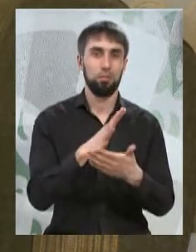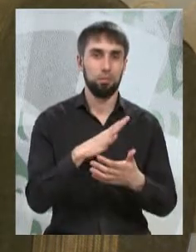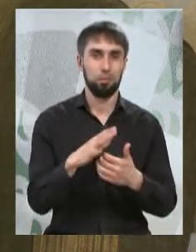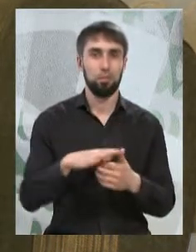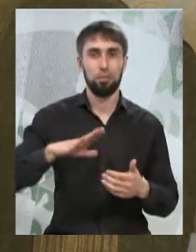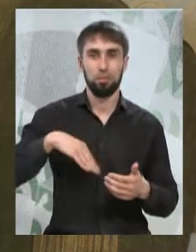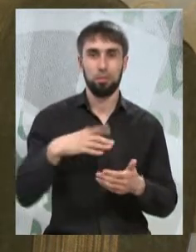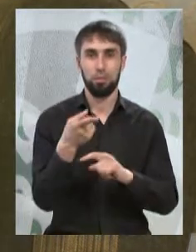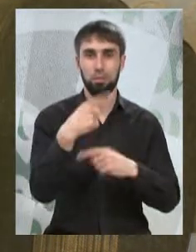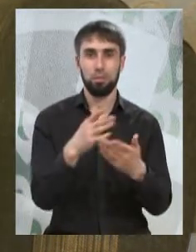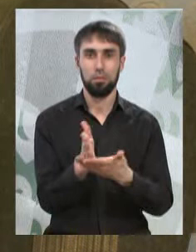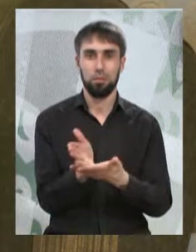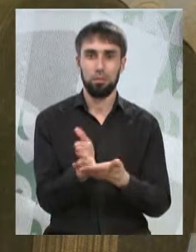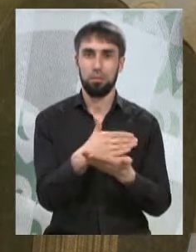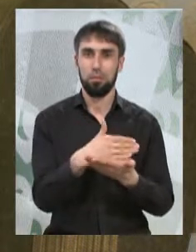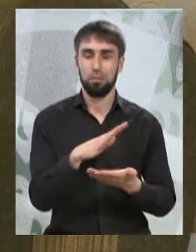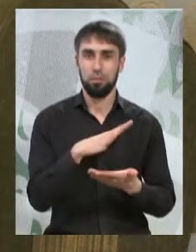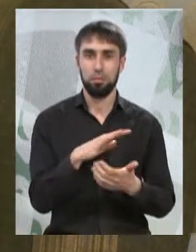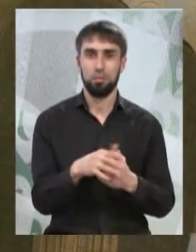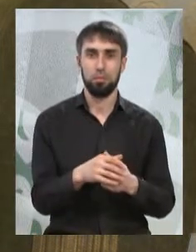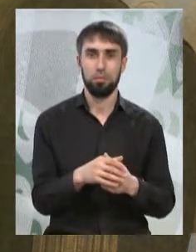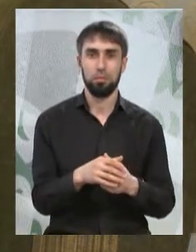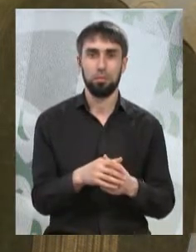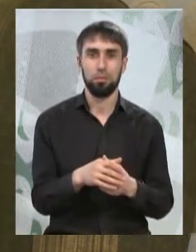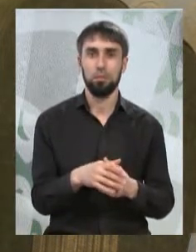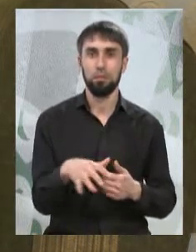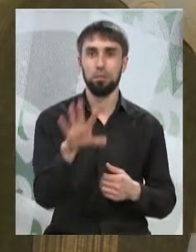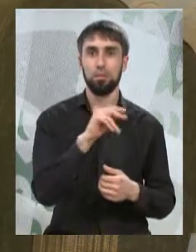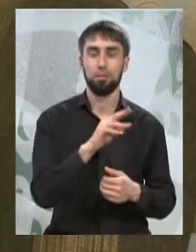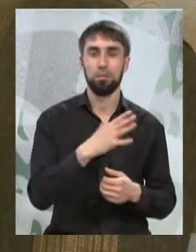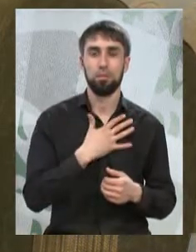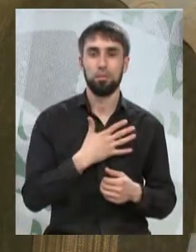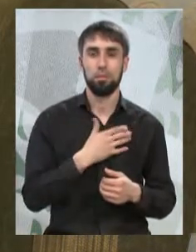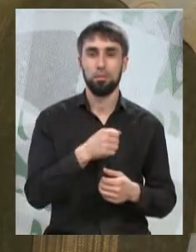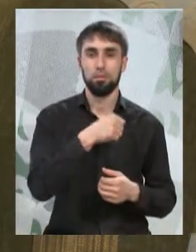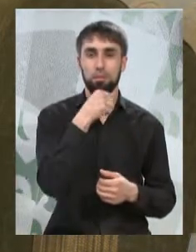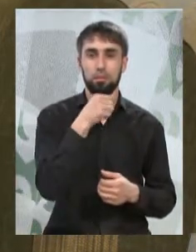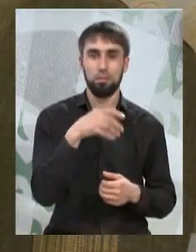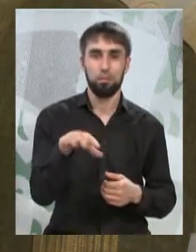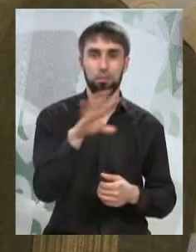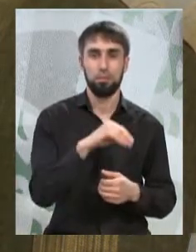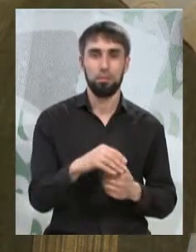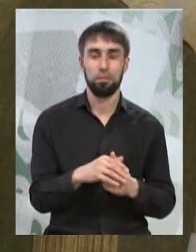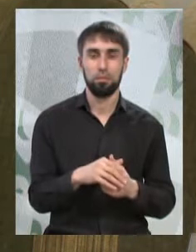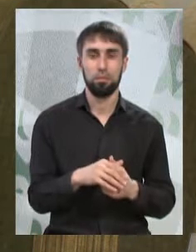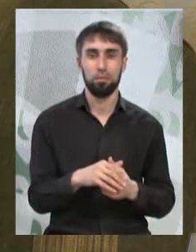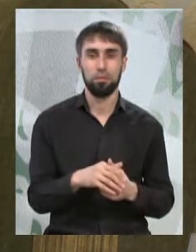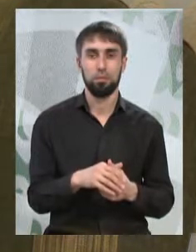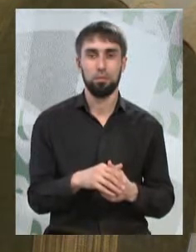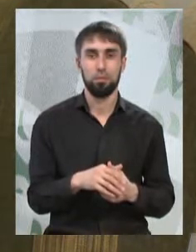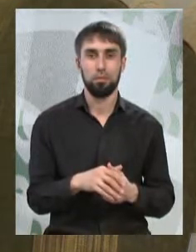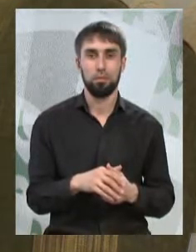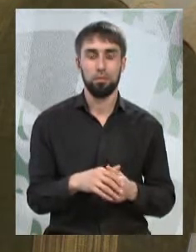потом повернулся эшелон, а наши, которые старшие поколения